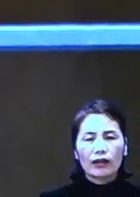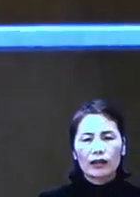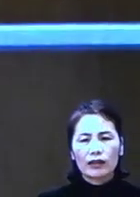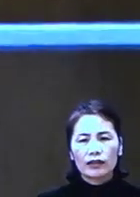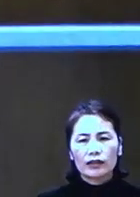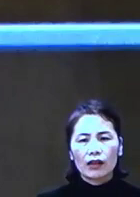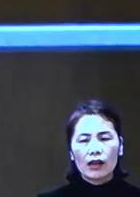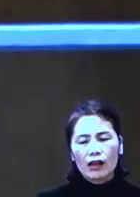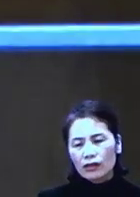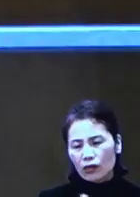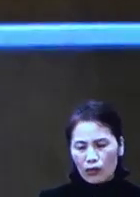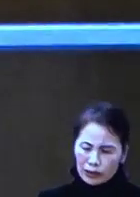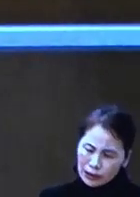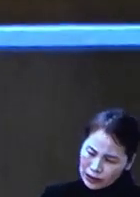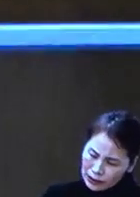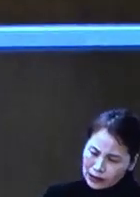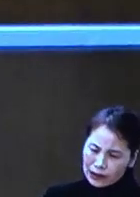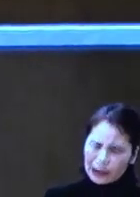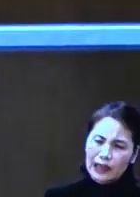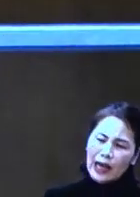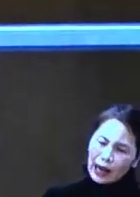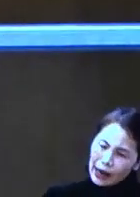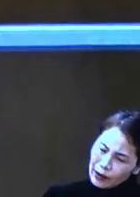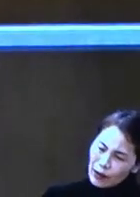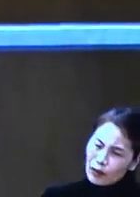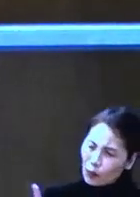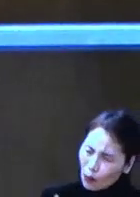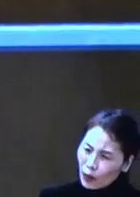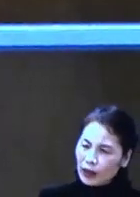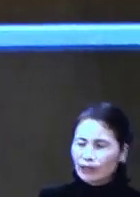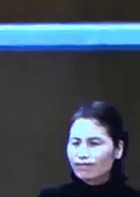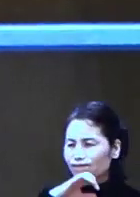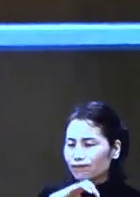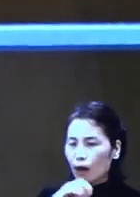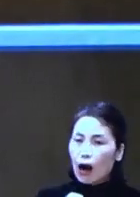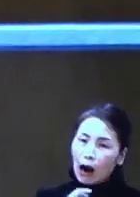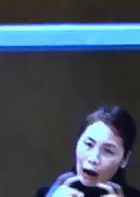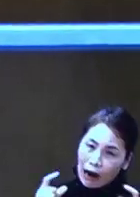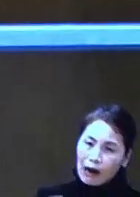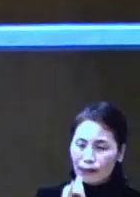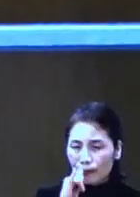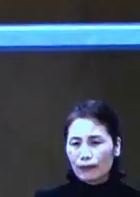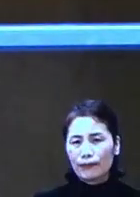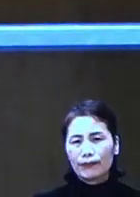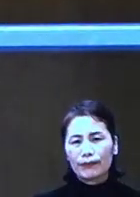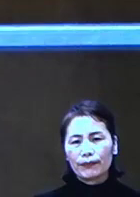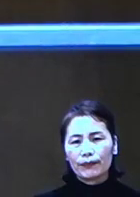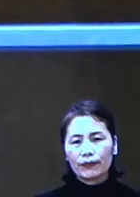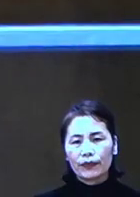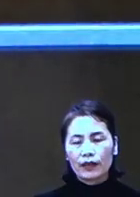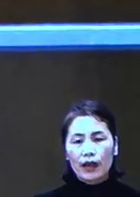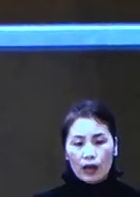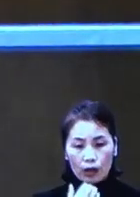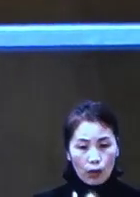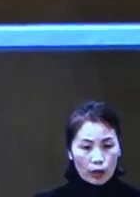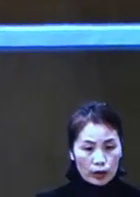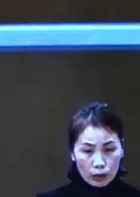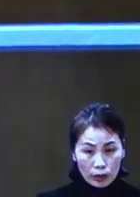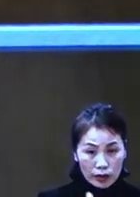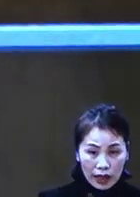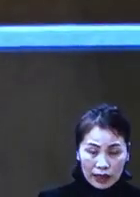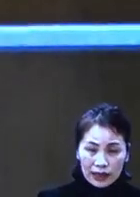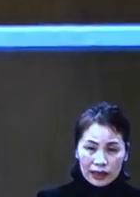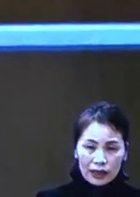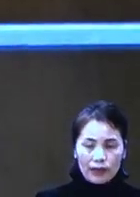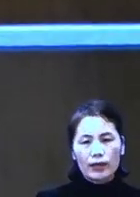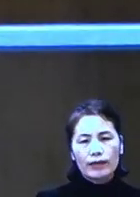따름이라며 깊은 한숨을 내쉬었습니다. 정치꾼 도지사가 아닌 살림꾼 도지사가 되길